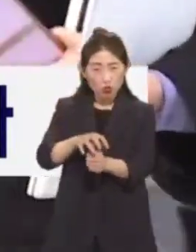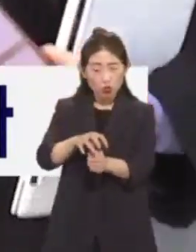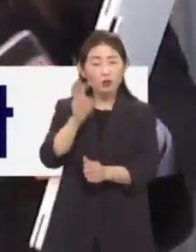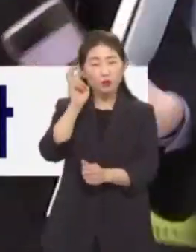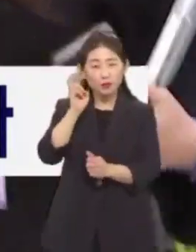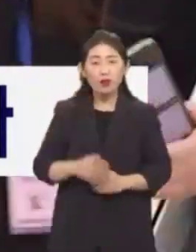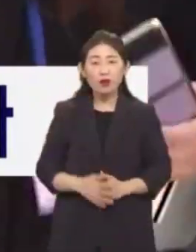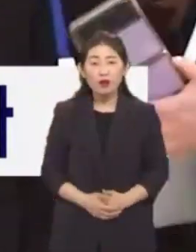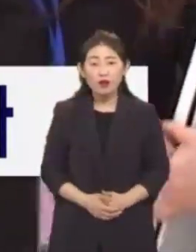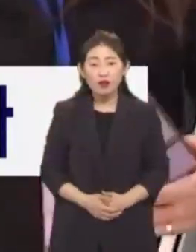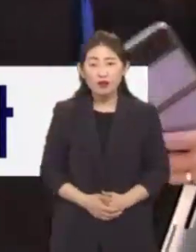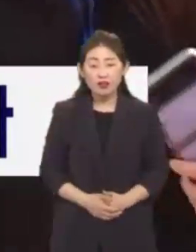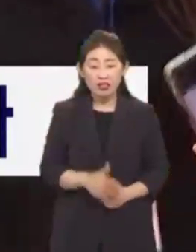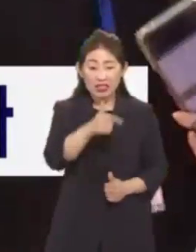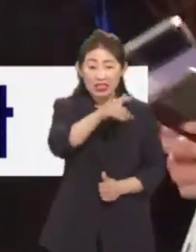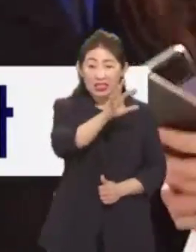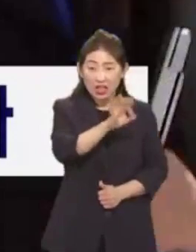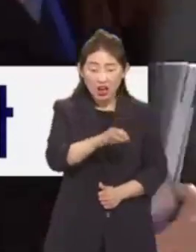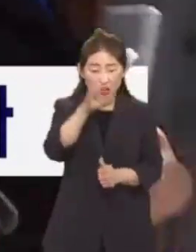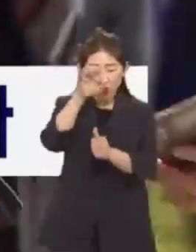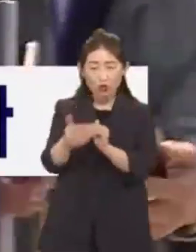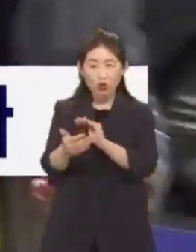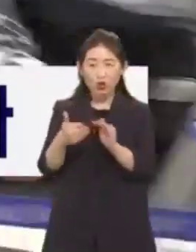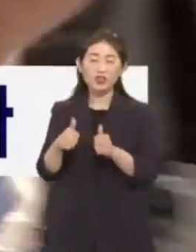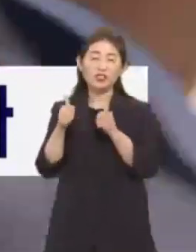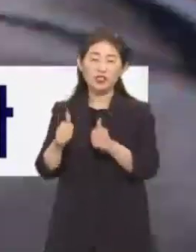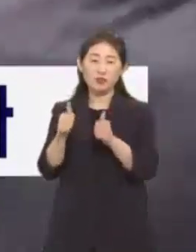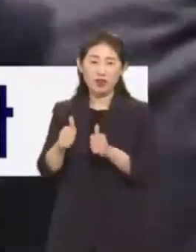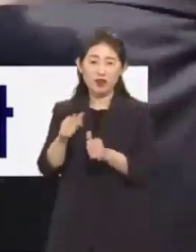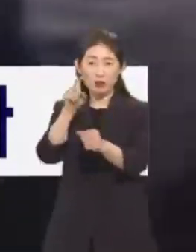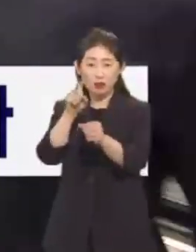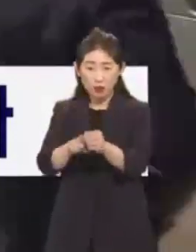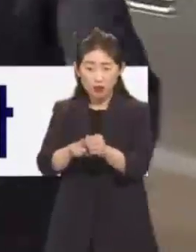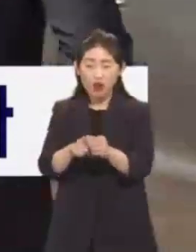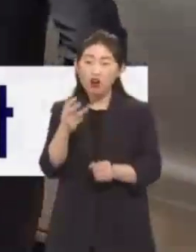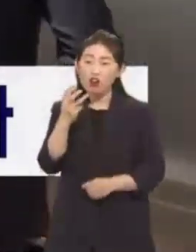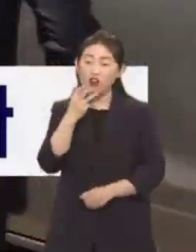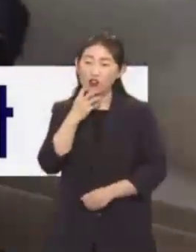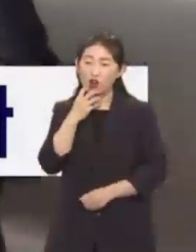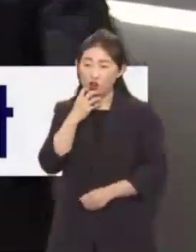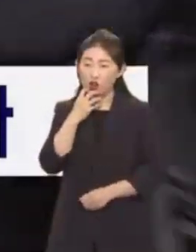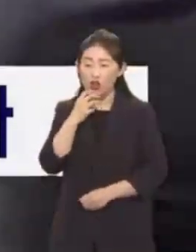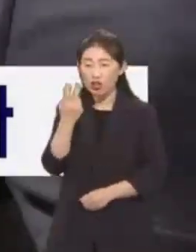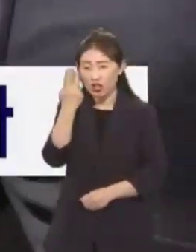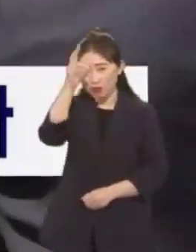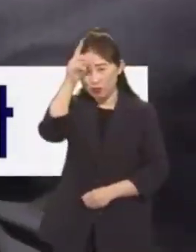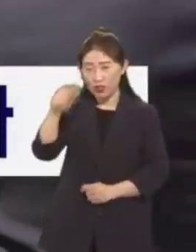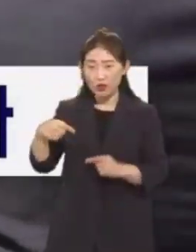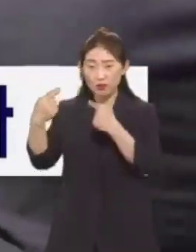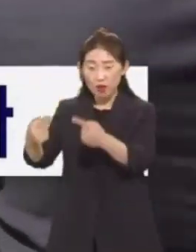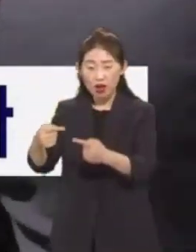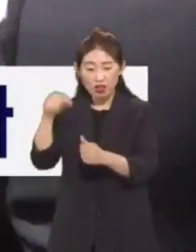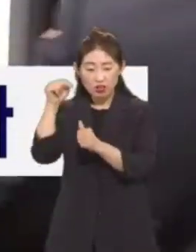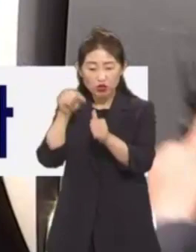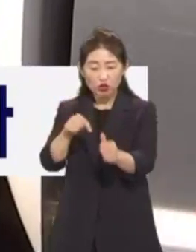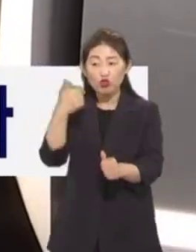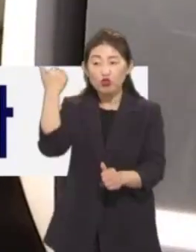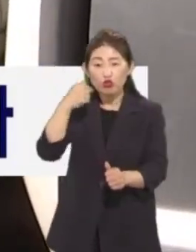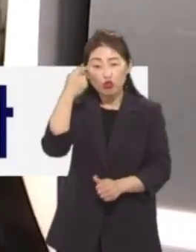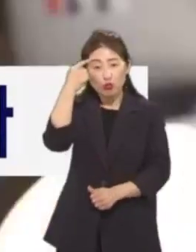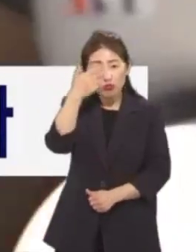섰습니다. 강 감사는 구속 전 피의자 신문을 받기 위해 서울중앙지법에 출석해 누구의 지시를 받은